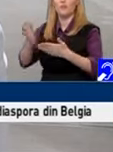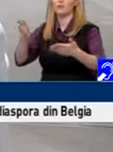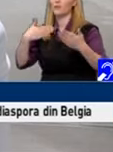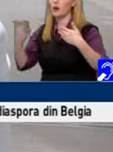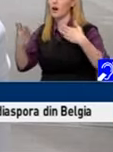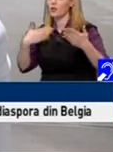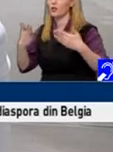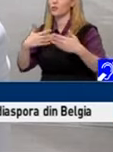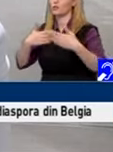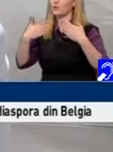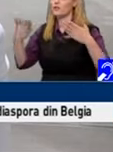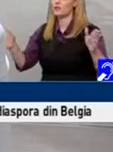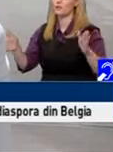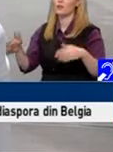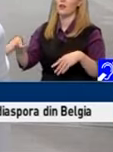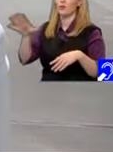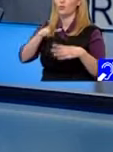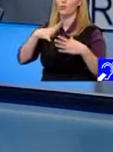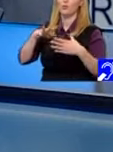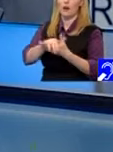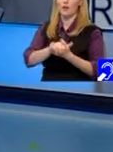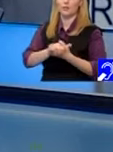cu toate asociațiile.